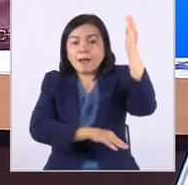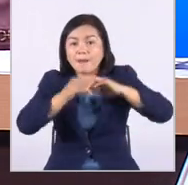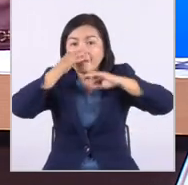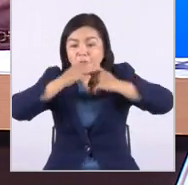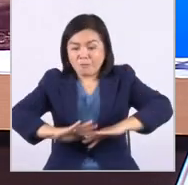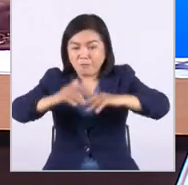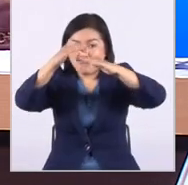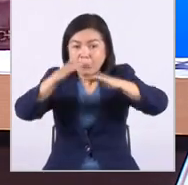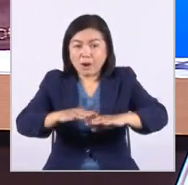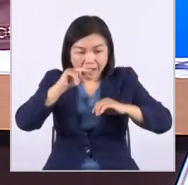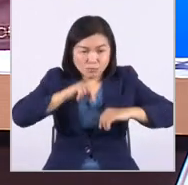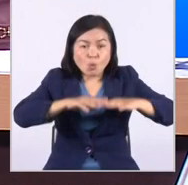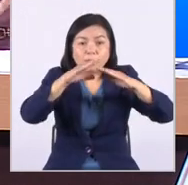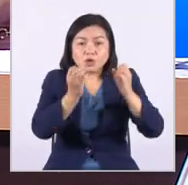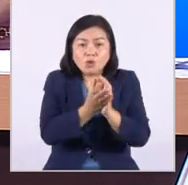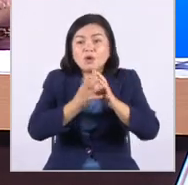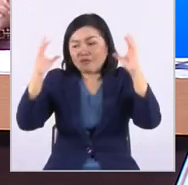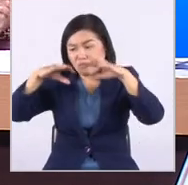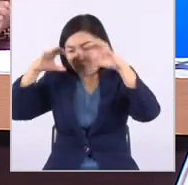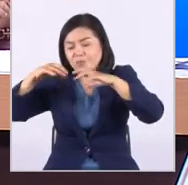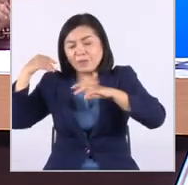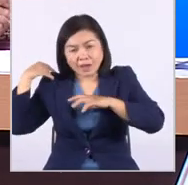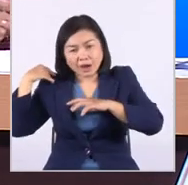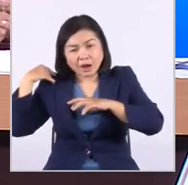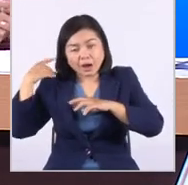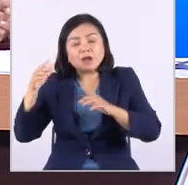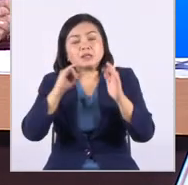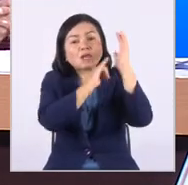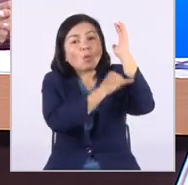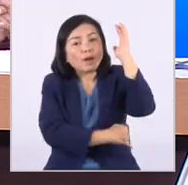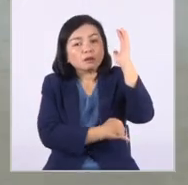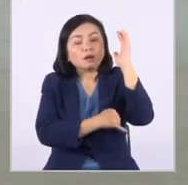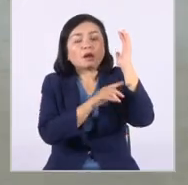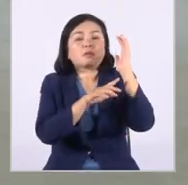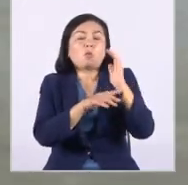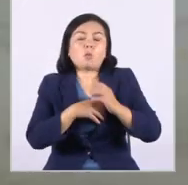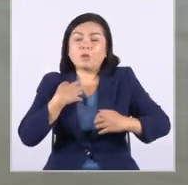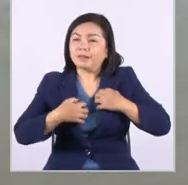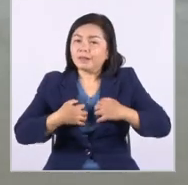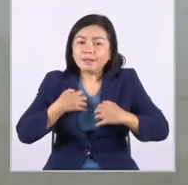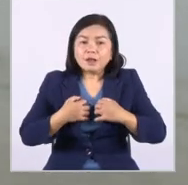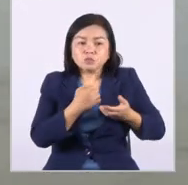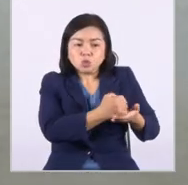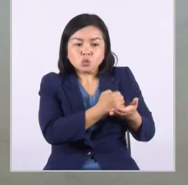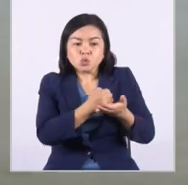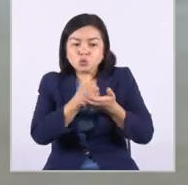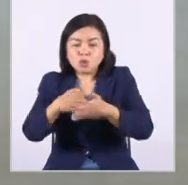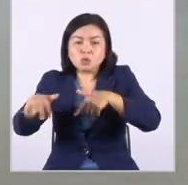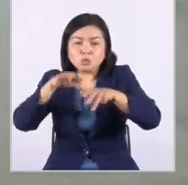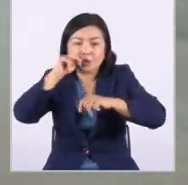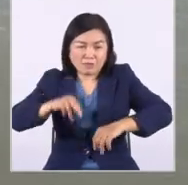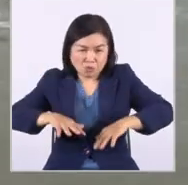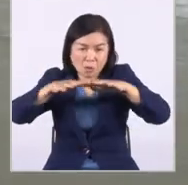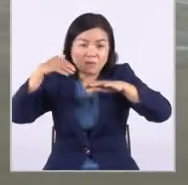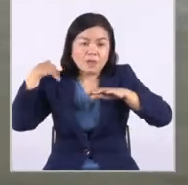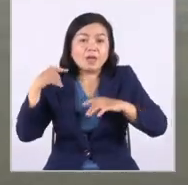ถานการณ์น้ำท่วมฝนก็ยังตกมาต่อเนื่องค่ะหลายจังหวัดเนี่ยนะเดือดร้อนมากตอนนี้ระดมความช่วยเหลือไปถึงแล้วรวมทั้